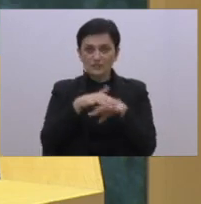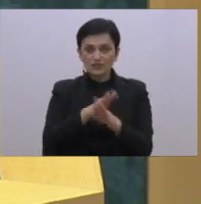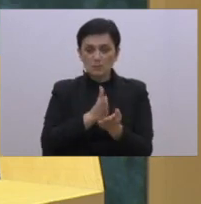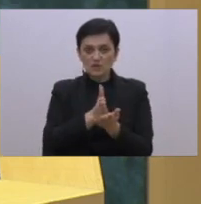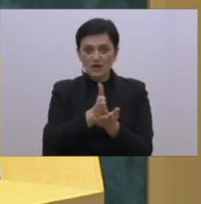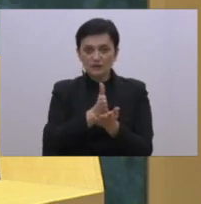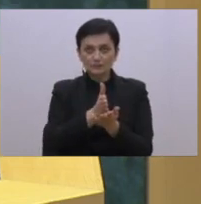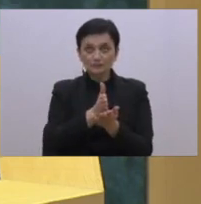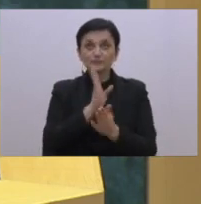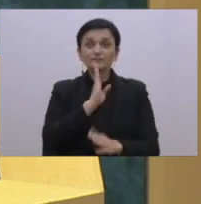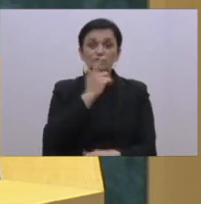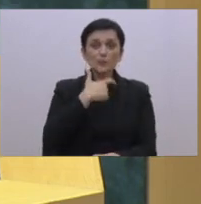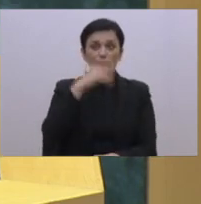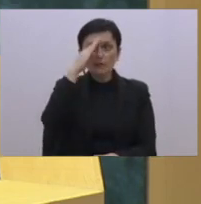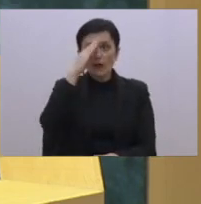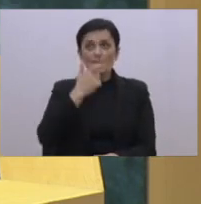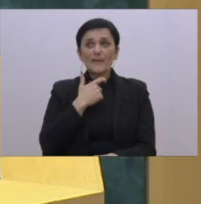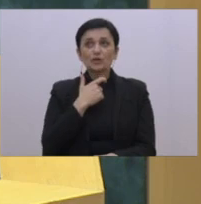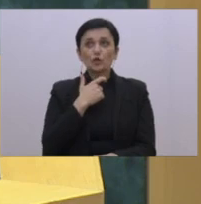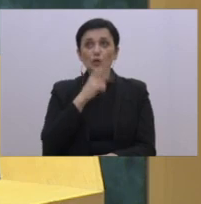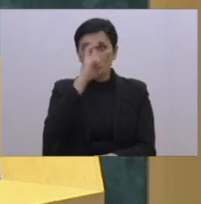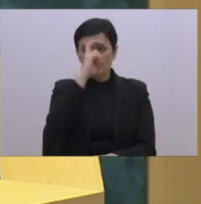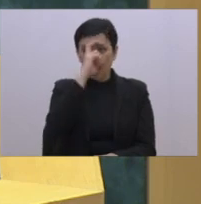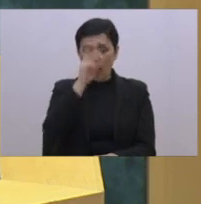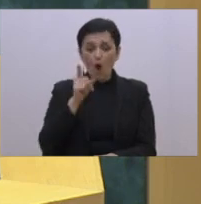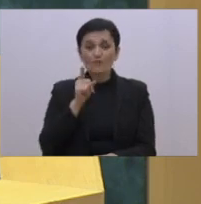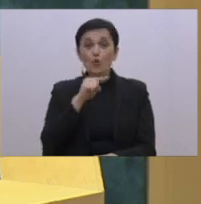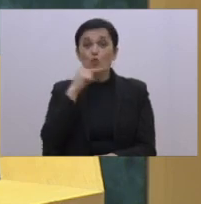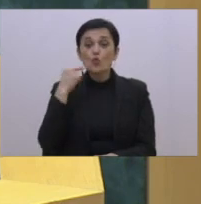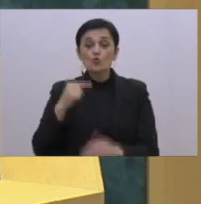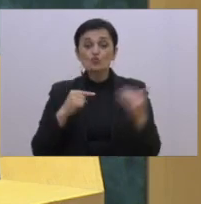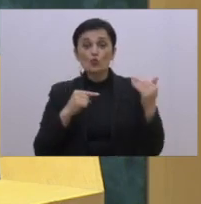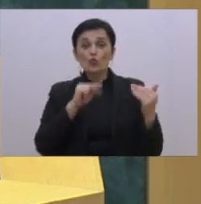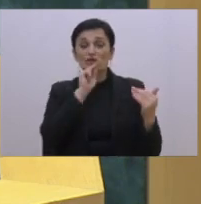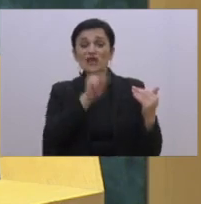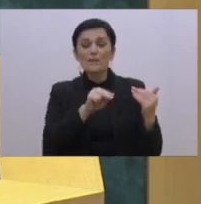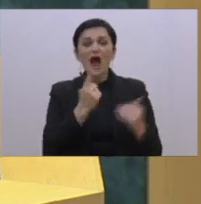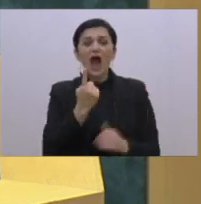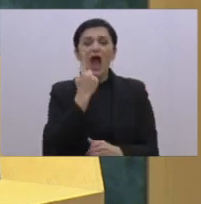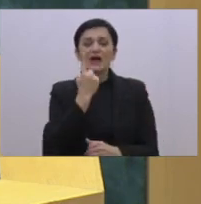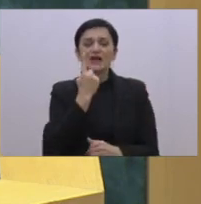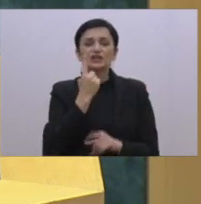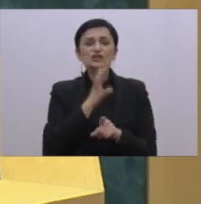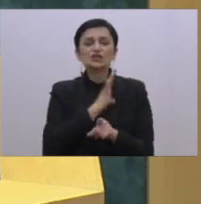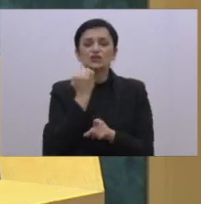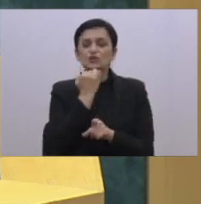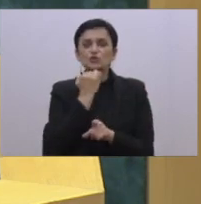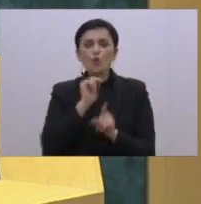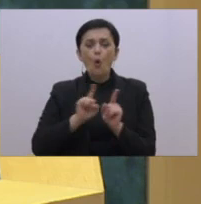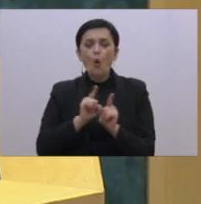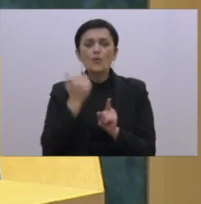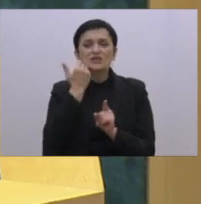მიმართულებით. ქალბატონებო და ბატონებო, მთავრობისათვის პრორუსულობის დაბრალება მხოლოდ ერთი ინსტრუმენტი იყო ოპოზიციის